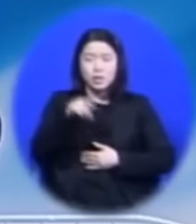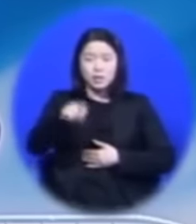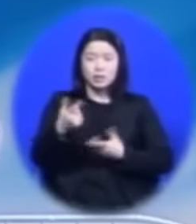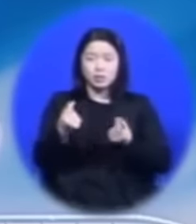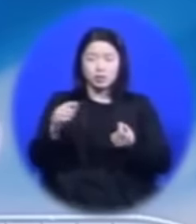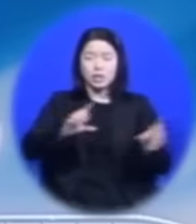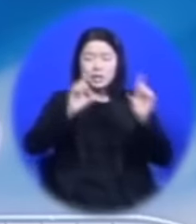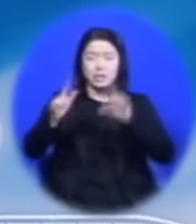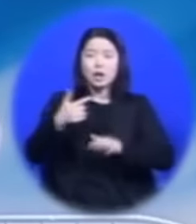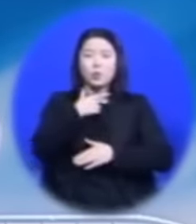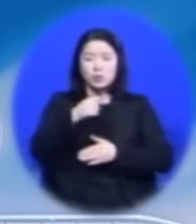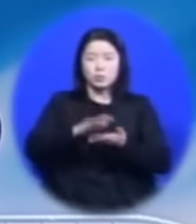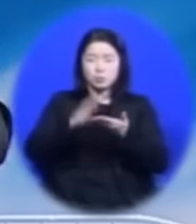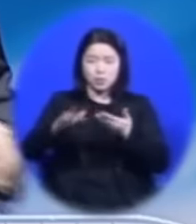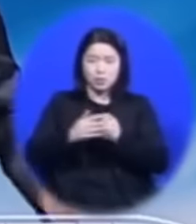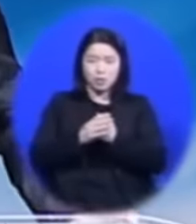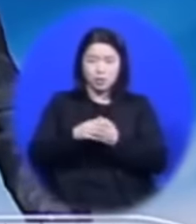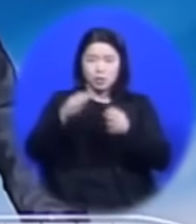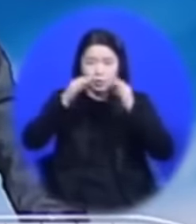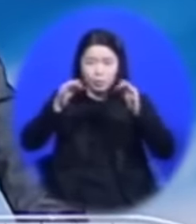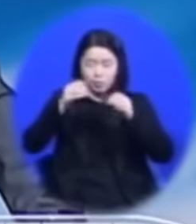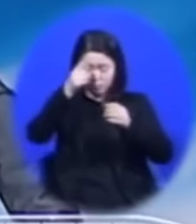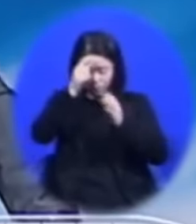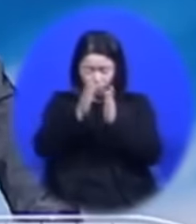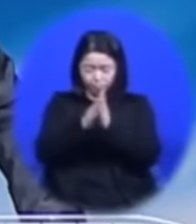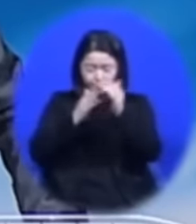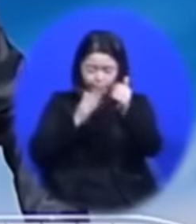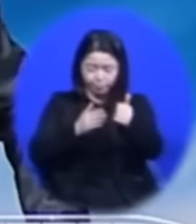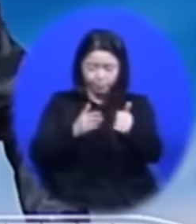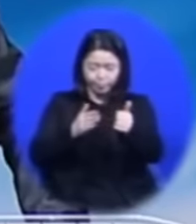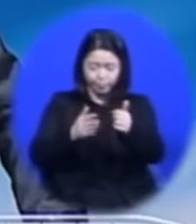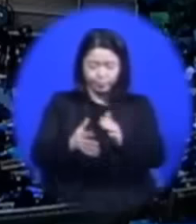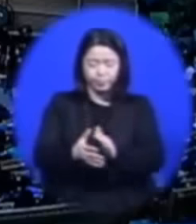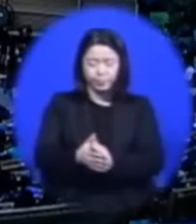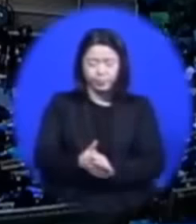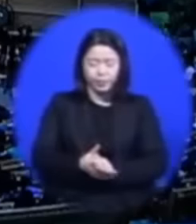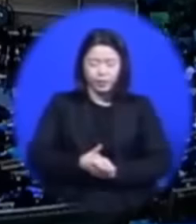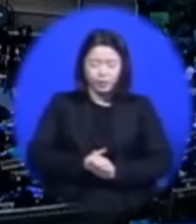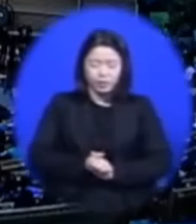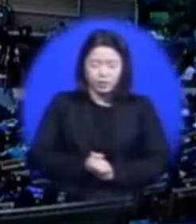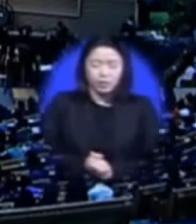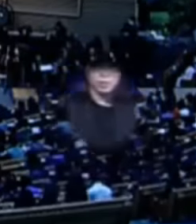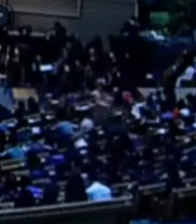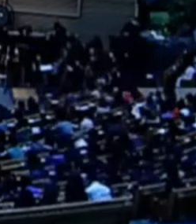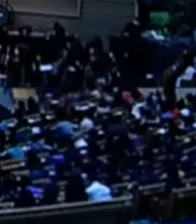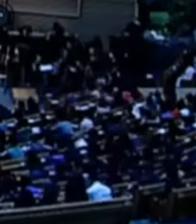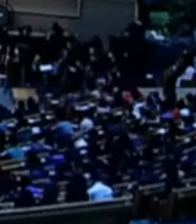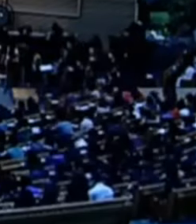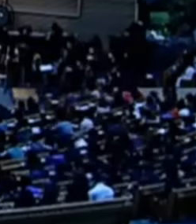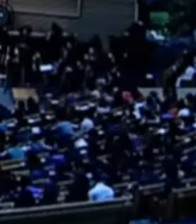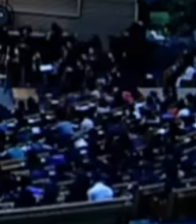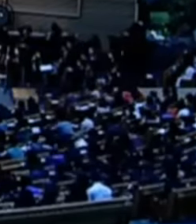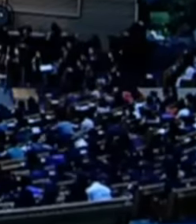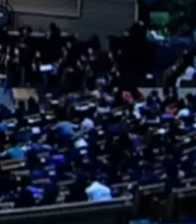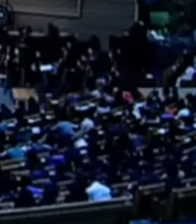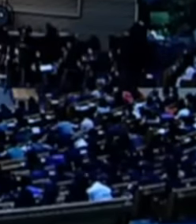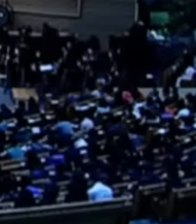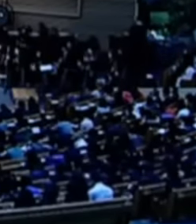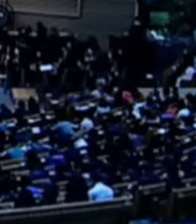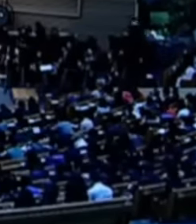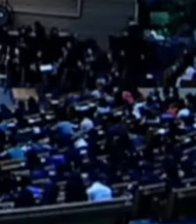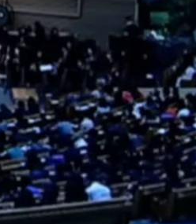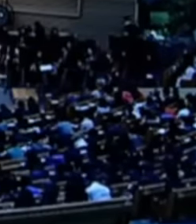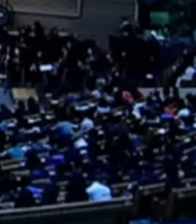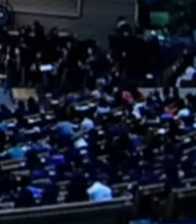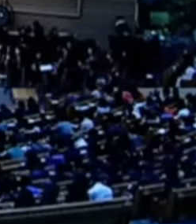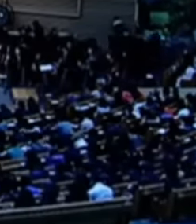한번 살아보겠습니다. 통성으로 기도하겠습니다. 은혜와 사랑이 충만하신 아버지 하나님, 놀라우신 하나님의 은혜, 하나님의 역사를